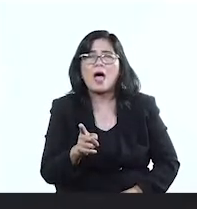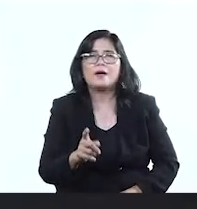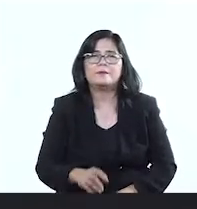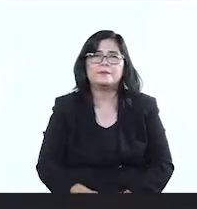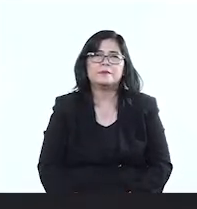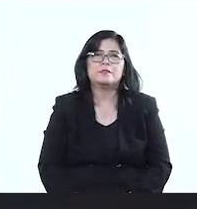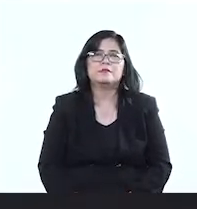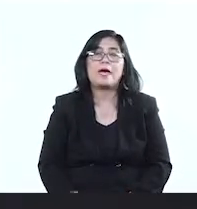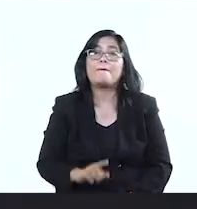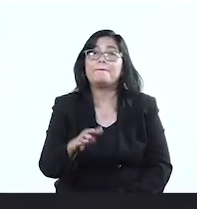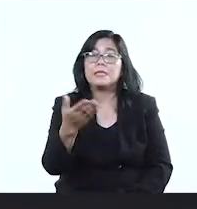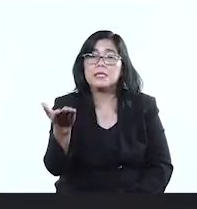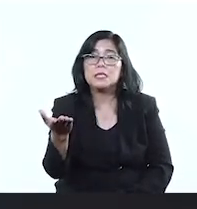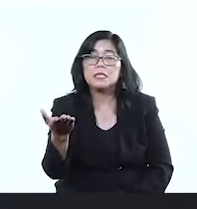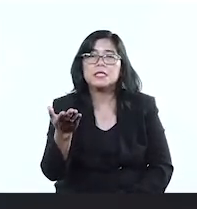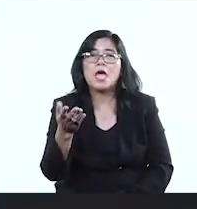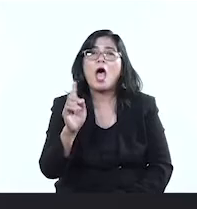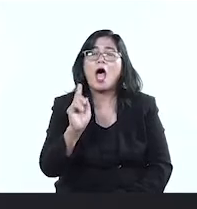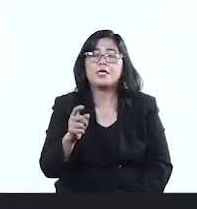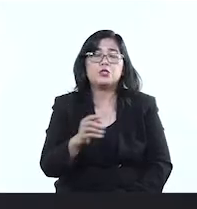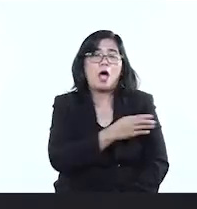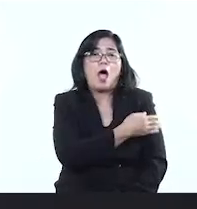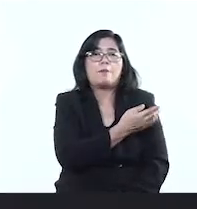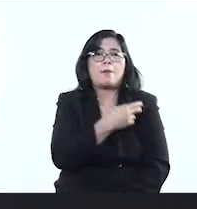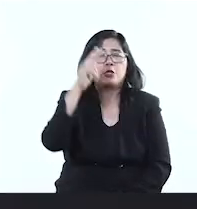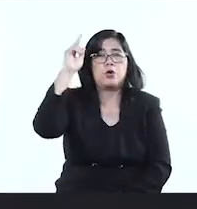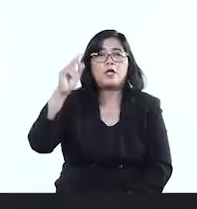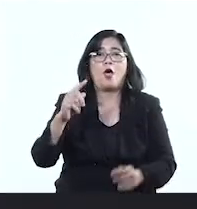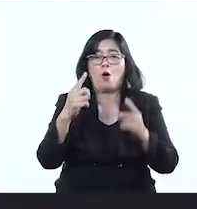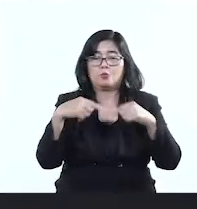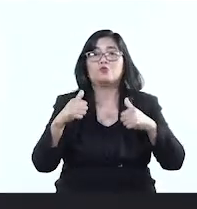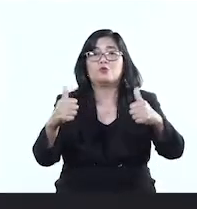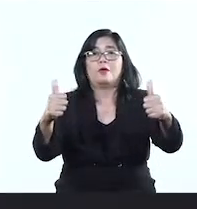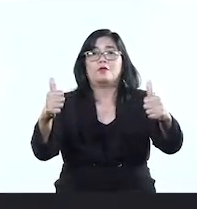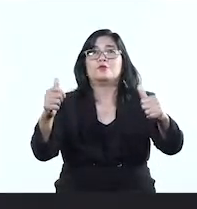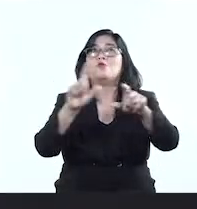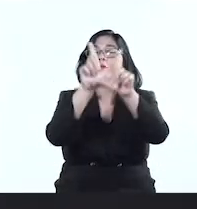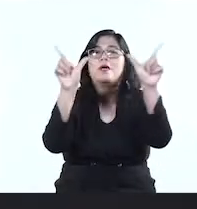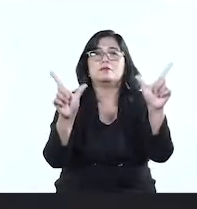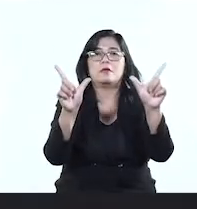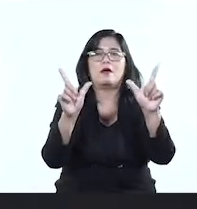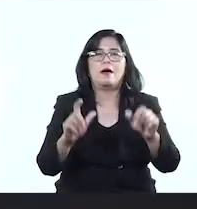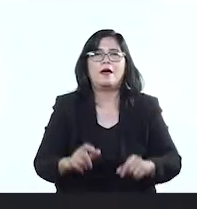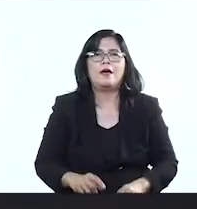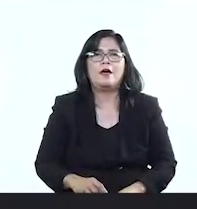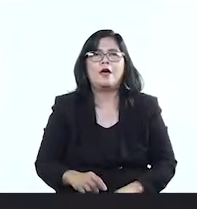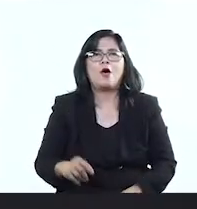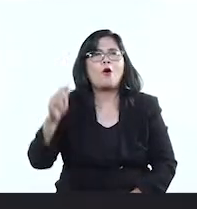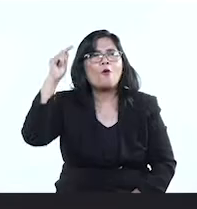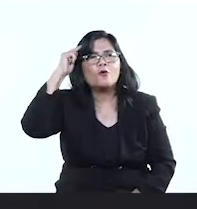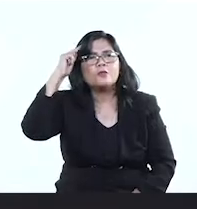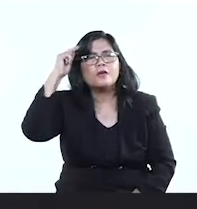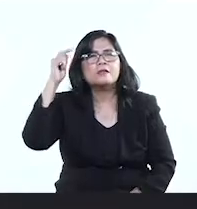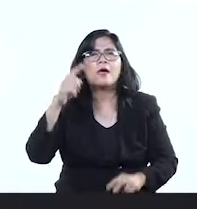Hai sebaliknya Hai Hai juga hamba Tuhan yang sukses luar biasa Hai tetapi otaknya